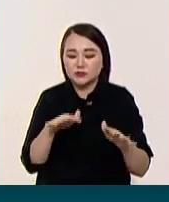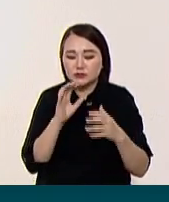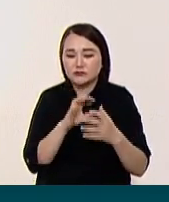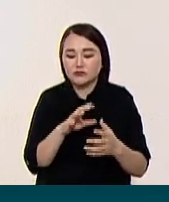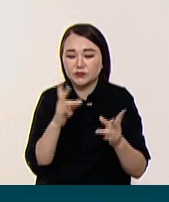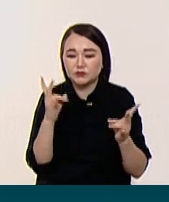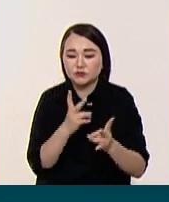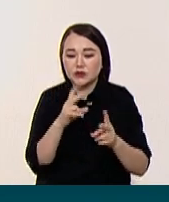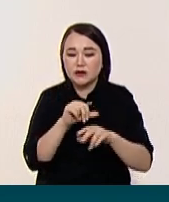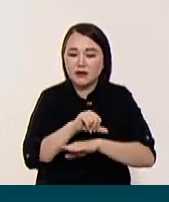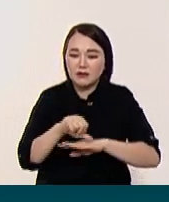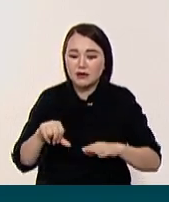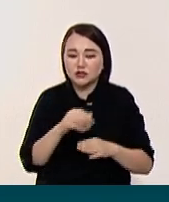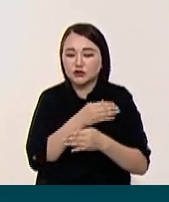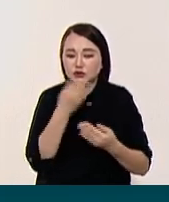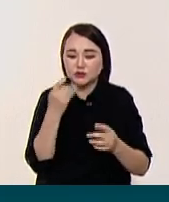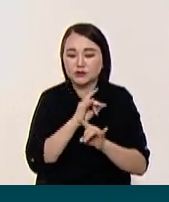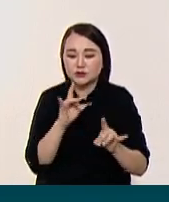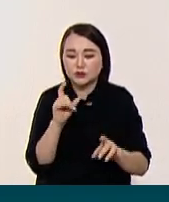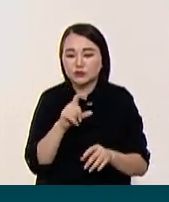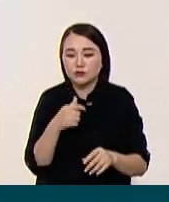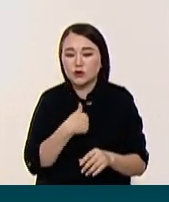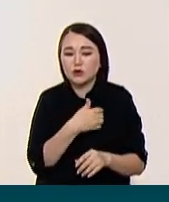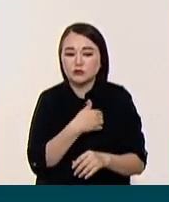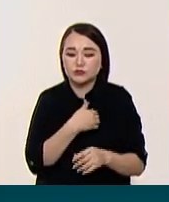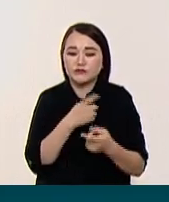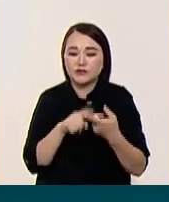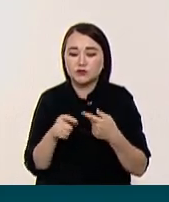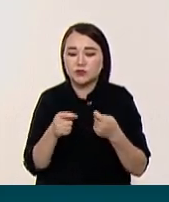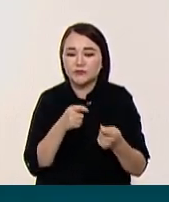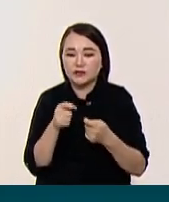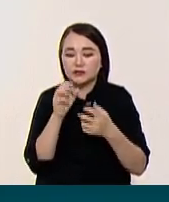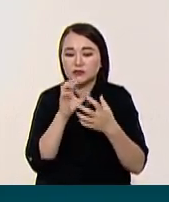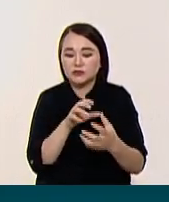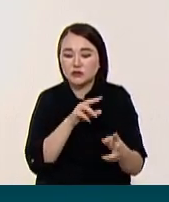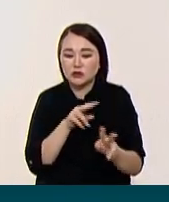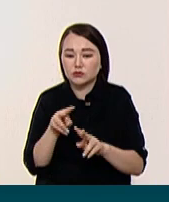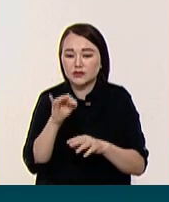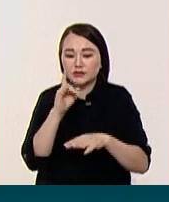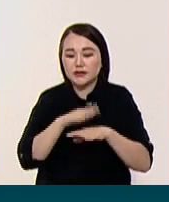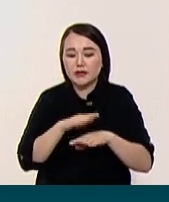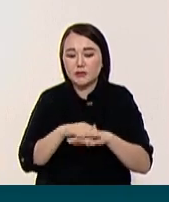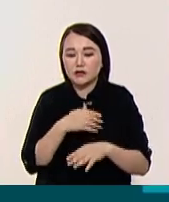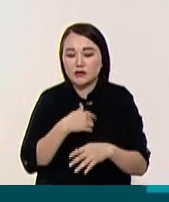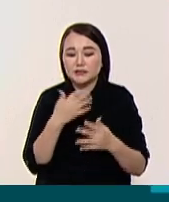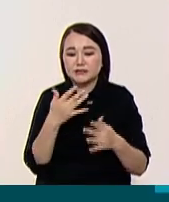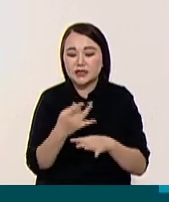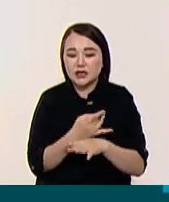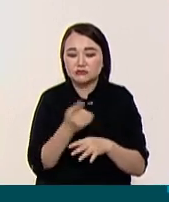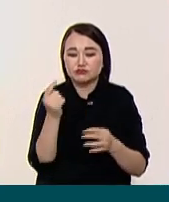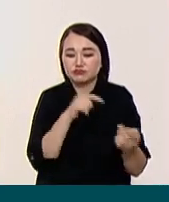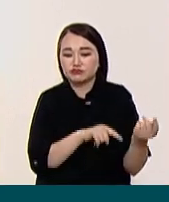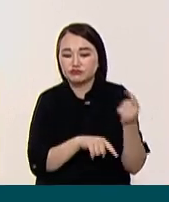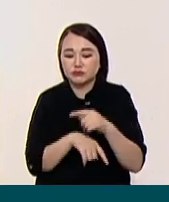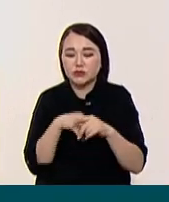Нет необходимых ограждений, говорят люди. Мы попытались связаться с управлением транспортного контроля и с акиматом. Нас несколько раз перенаправляли